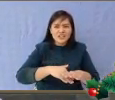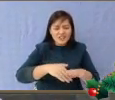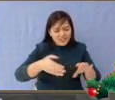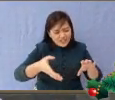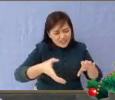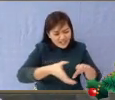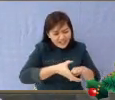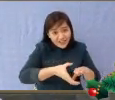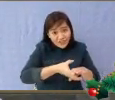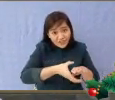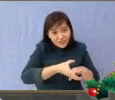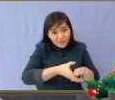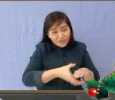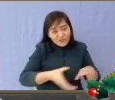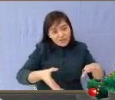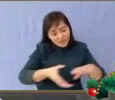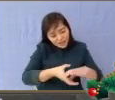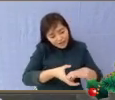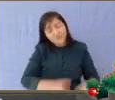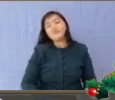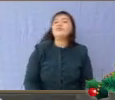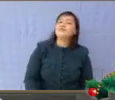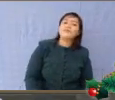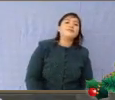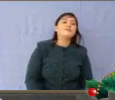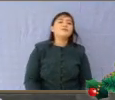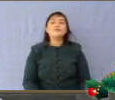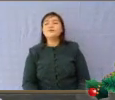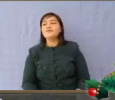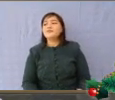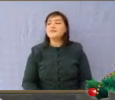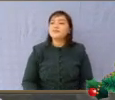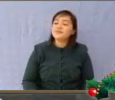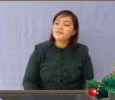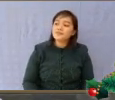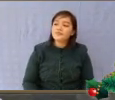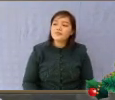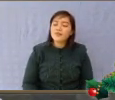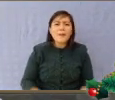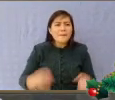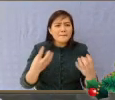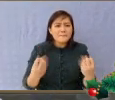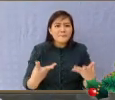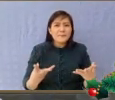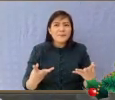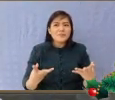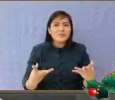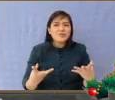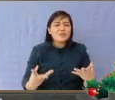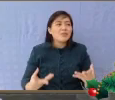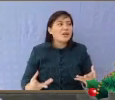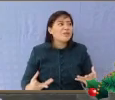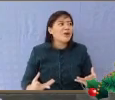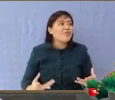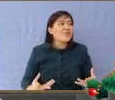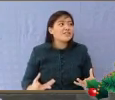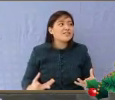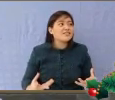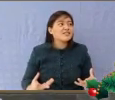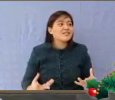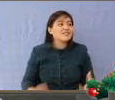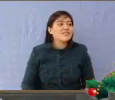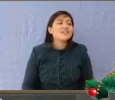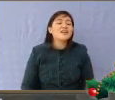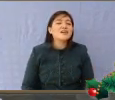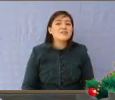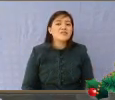buhay, na dumanas po sila ng matinding problema sa buhay. Pero when they were in the valley of the shadow of